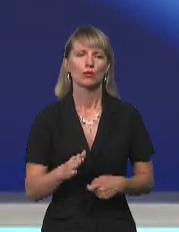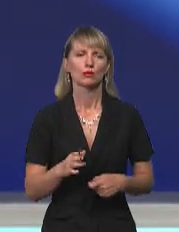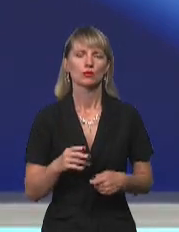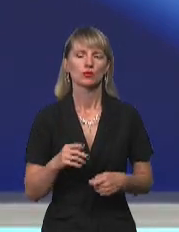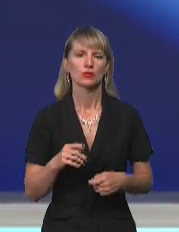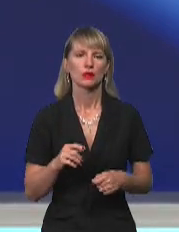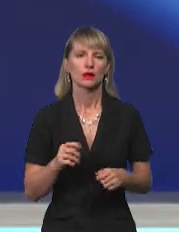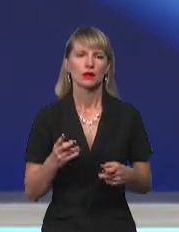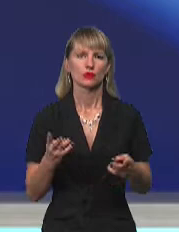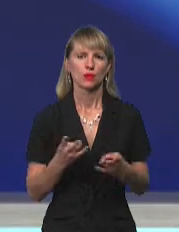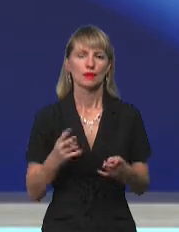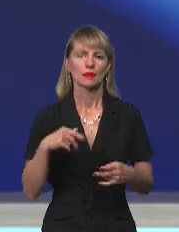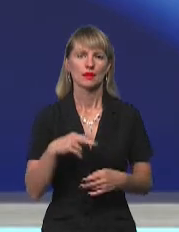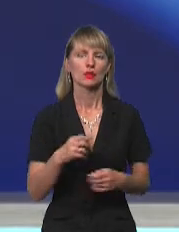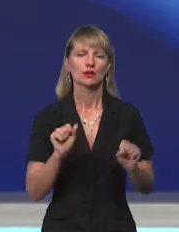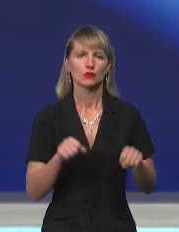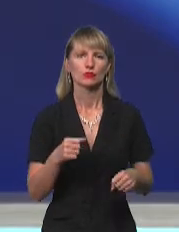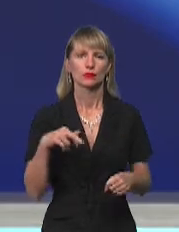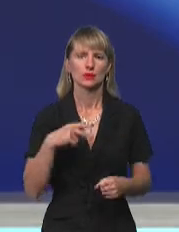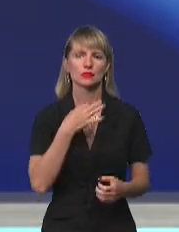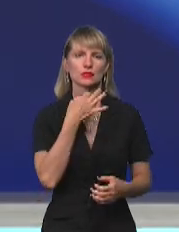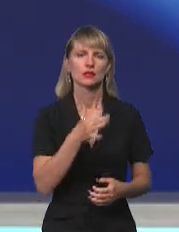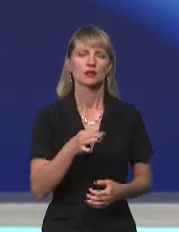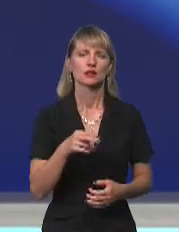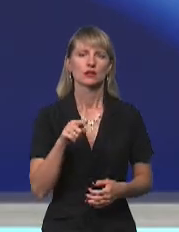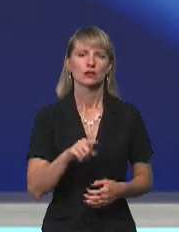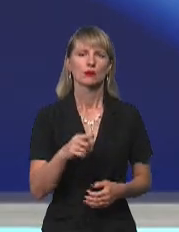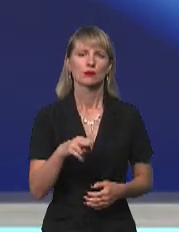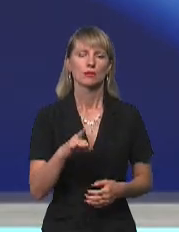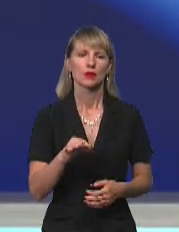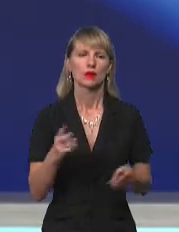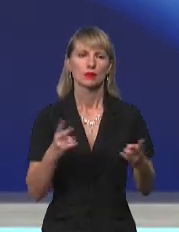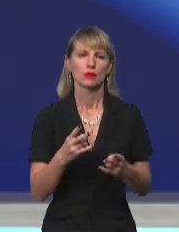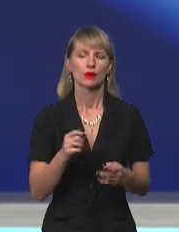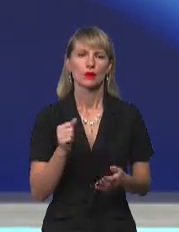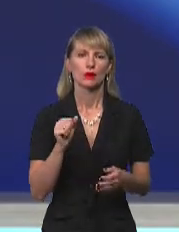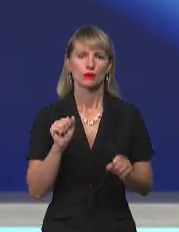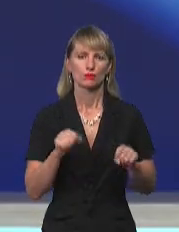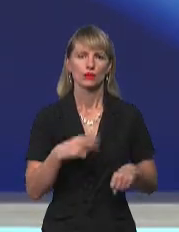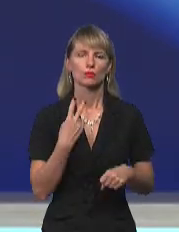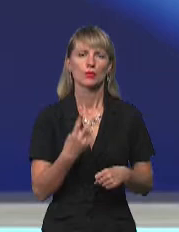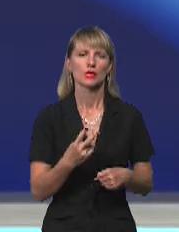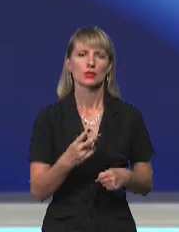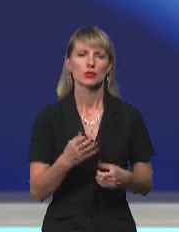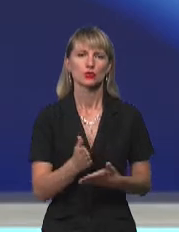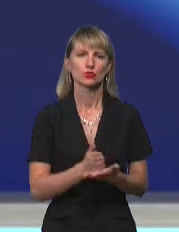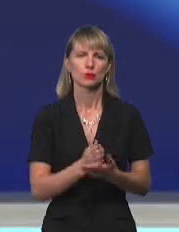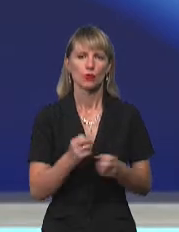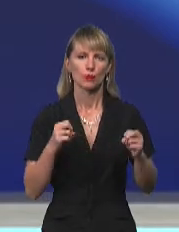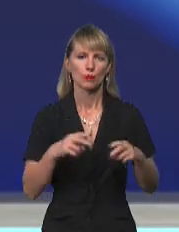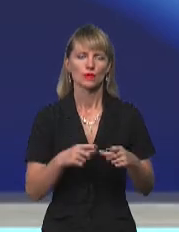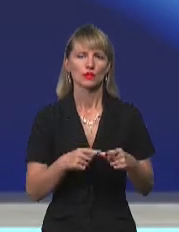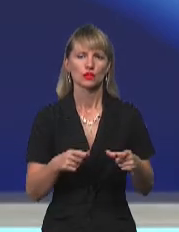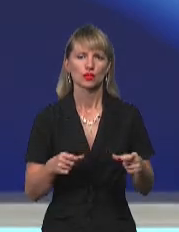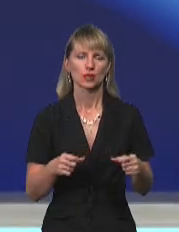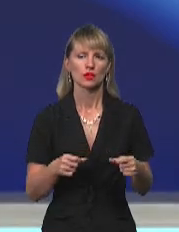підійти, звернутися. Звичайно, він повинен представитись, хто. Якщо при необхідності, він повинен показати службове посвідчення. Службове посвідчення? Звичайно, в нього при собі